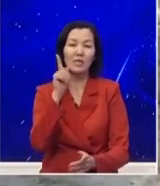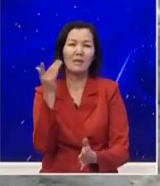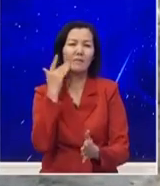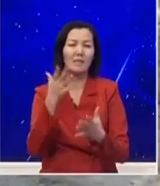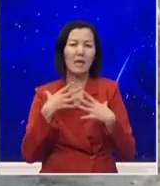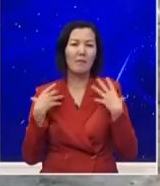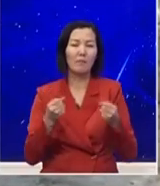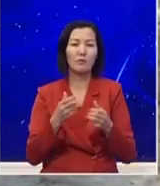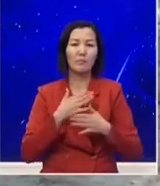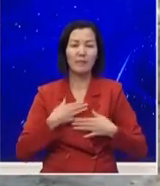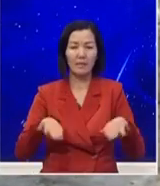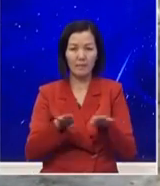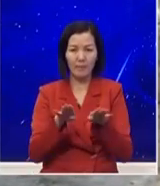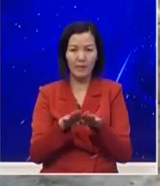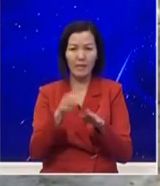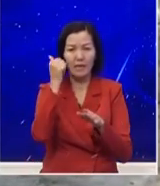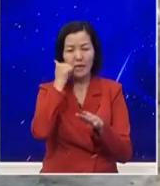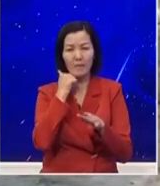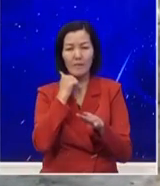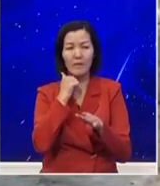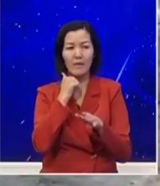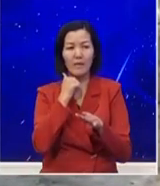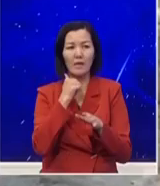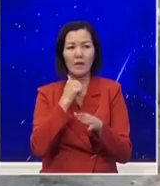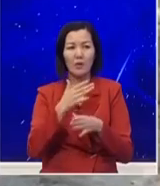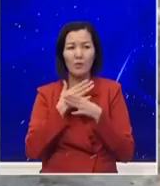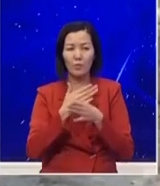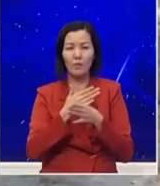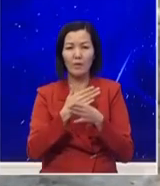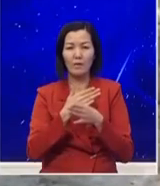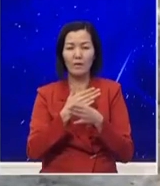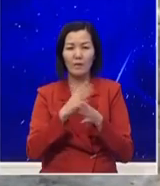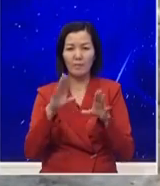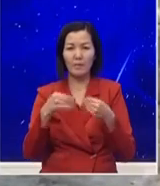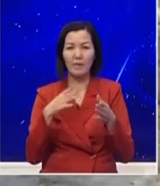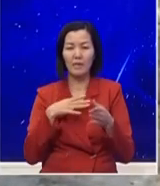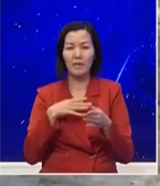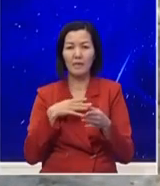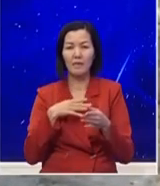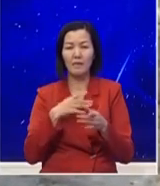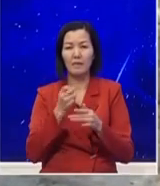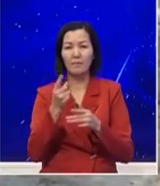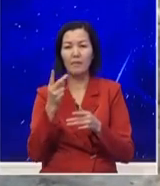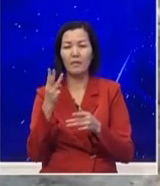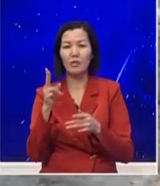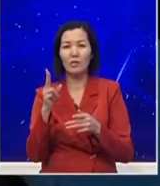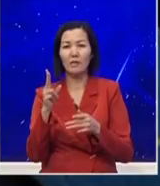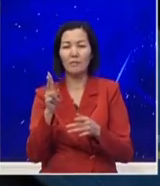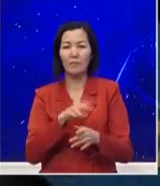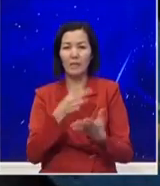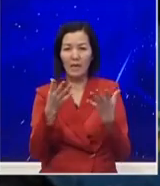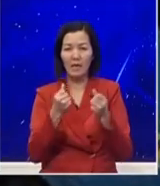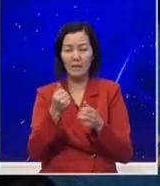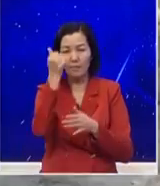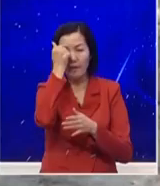қарттарға көмектесіп тұрсын. Өйткені біз еңбегіміз сіңген адамдарымыз. Бірнеше медалдың егері болдық сол еңбегіміздің арқасында.